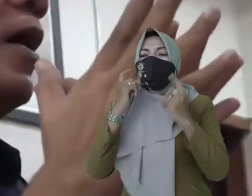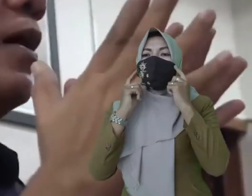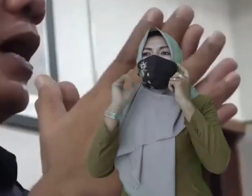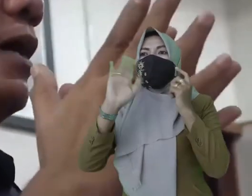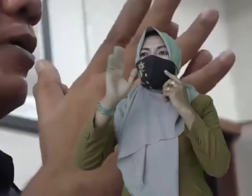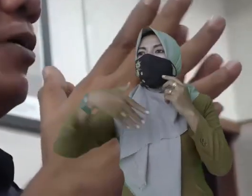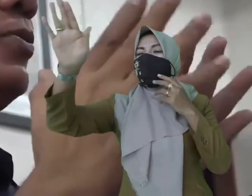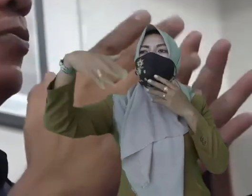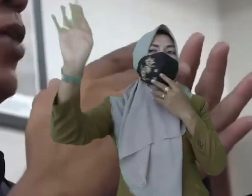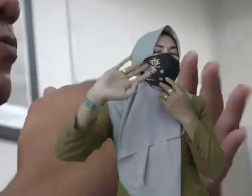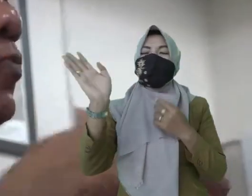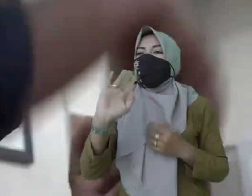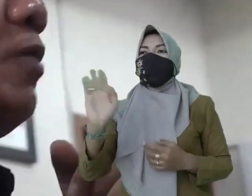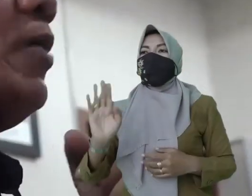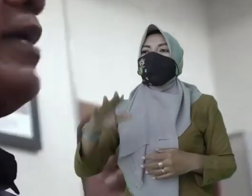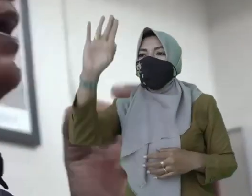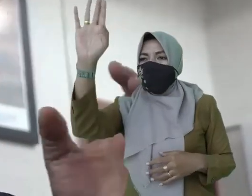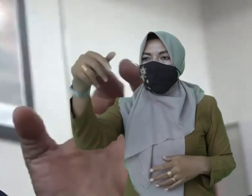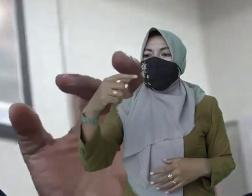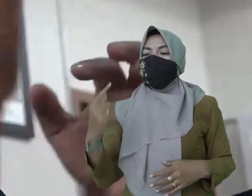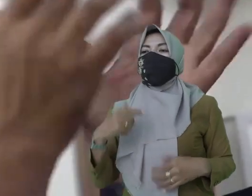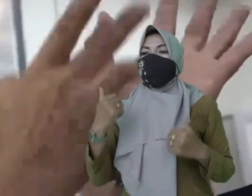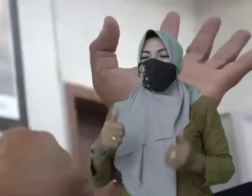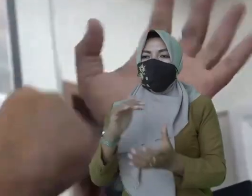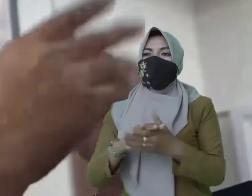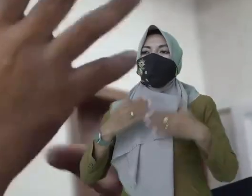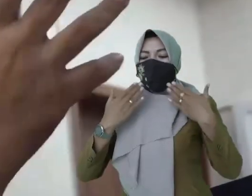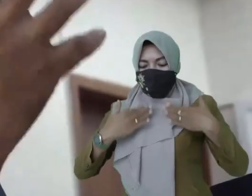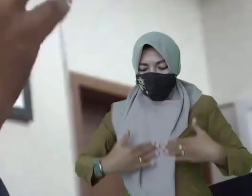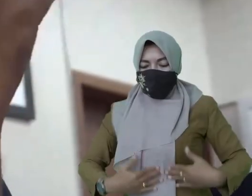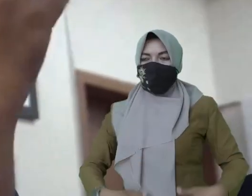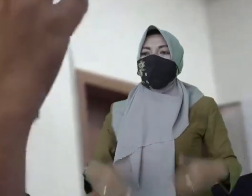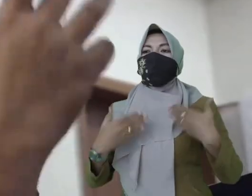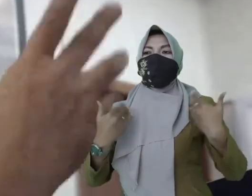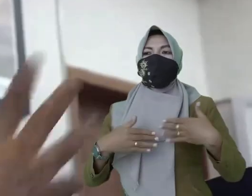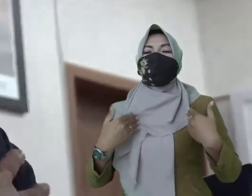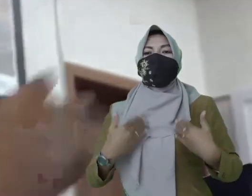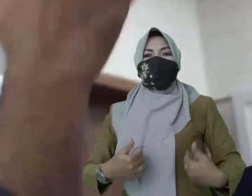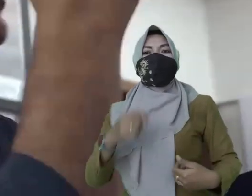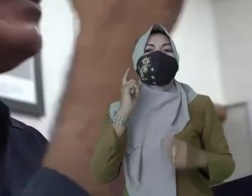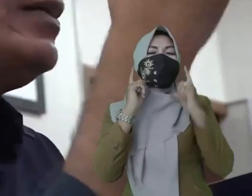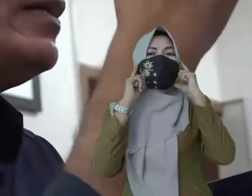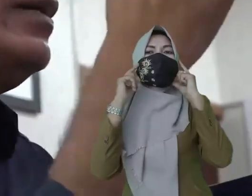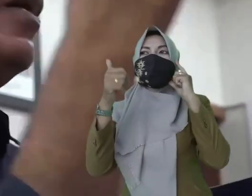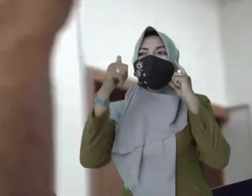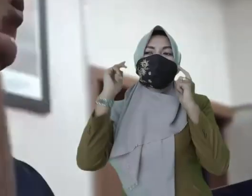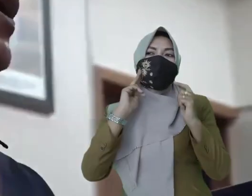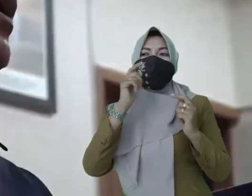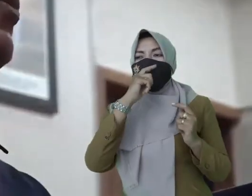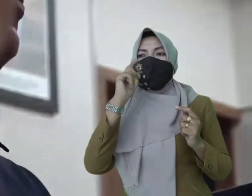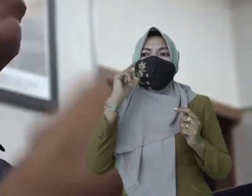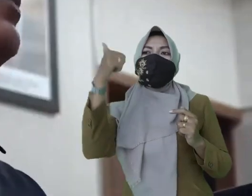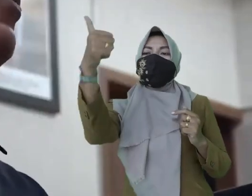Jadi kalau nggak pakai masker, jangan, kamu pulang-pulang, jangan. Di sekolah sejahit. Jadi membuat anak tuh senang dengan masker.